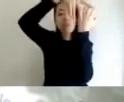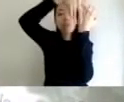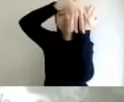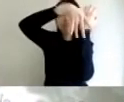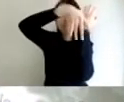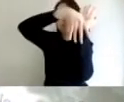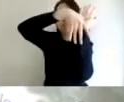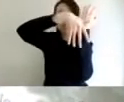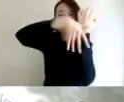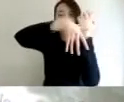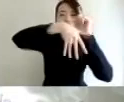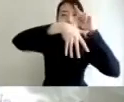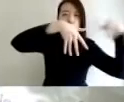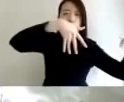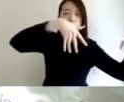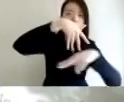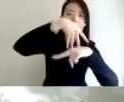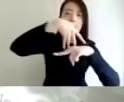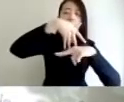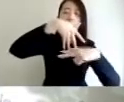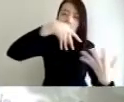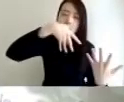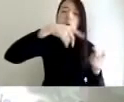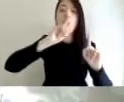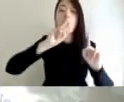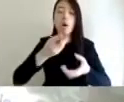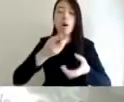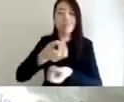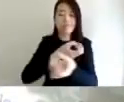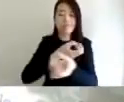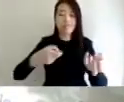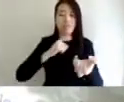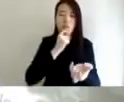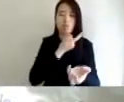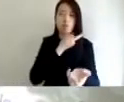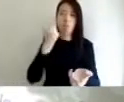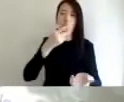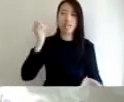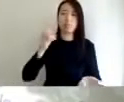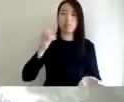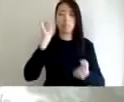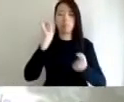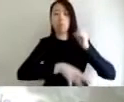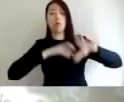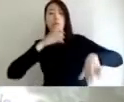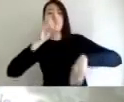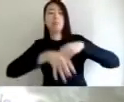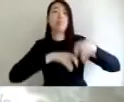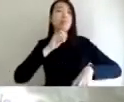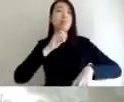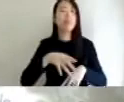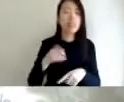者係一啲花槽裡面成日都有好多垃圾啦其實這些呢一都是